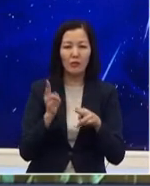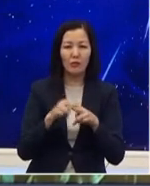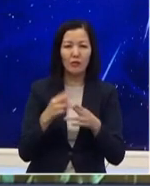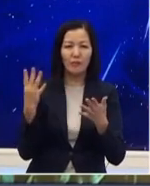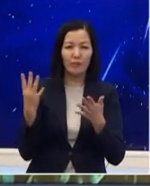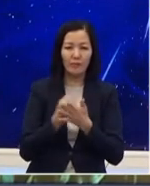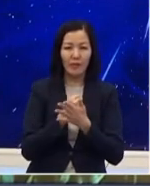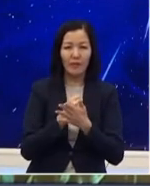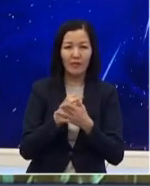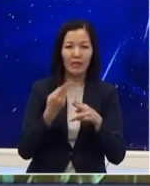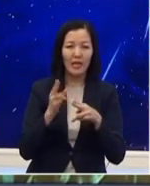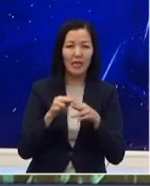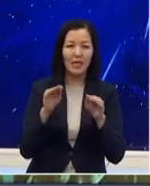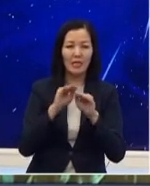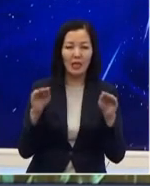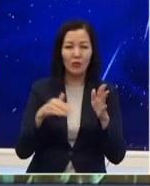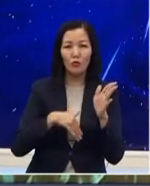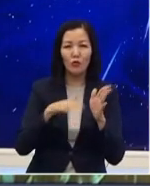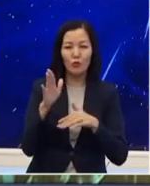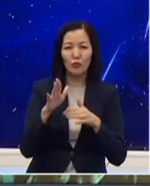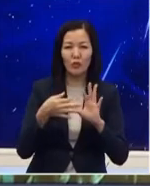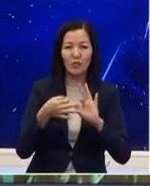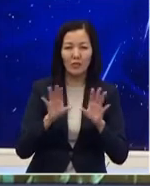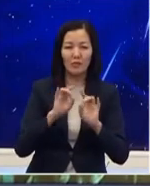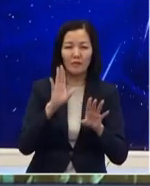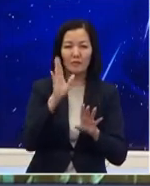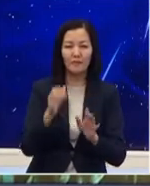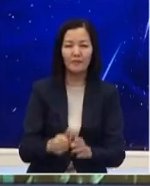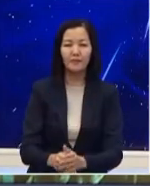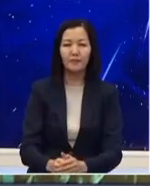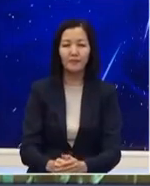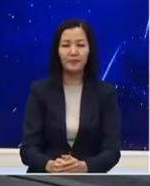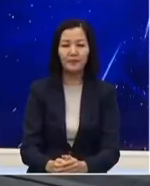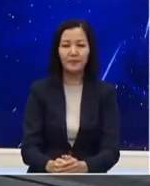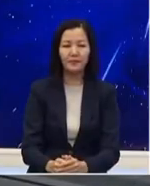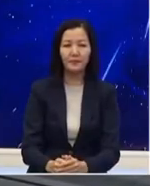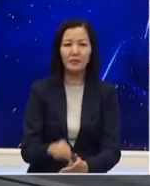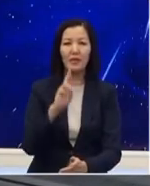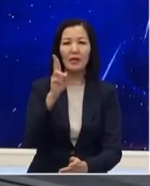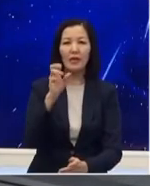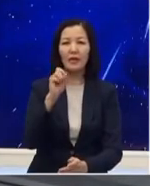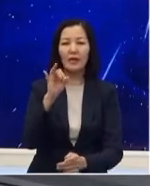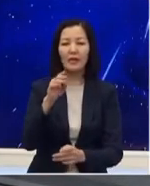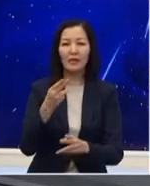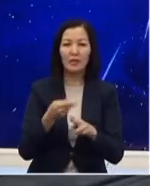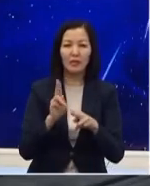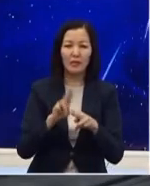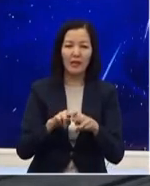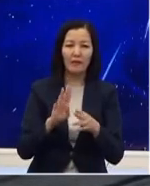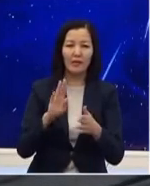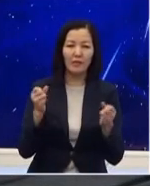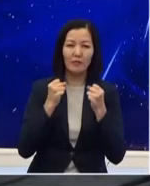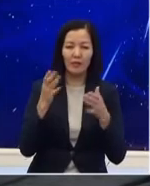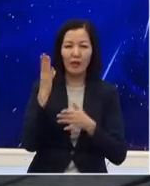Удалось ли им подтвердить этот статус, расскажет Ануар Амангельдинов. Карина Горичева – одна из главных звезд не только